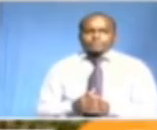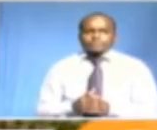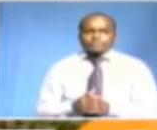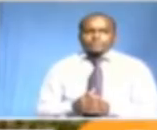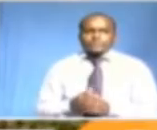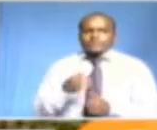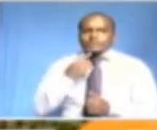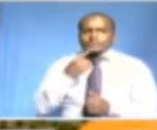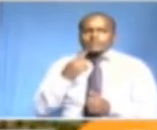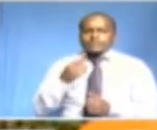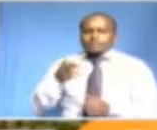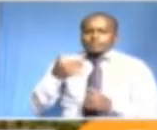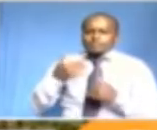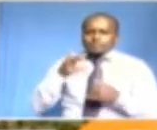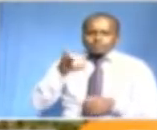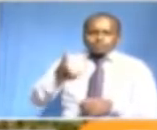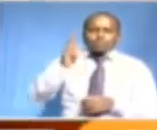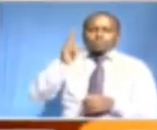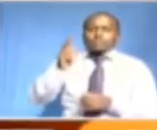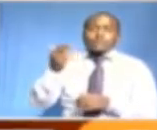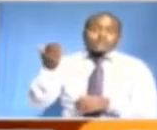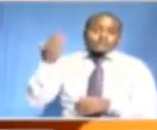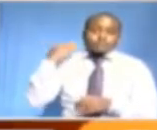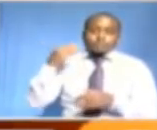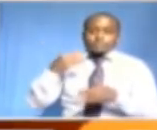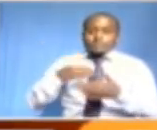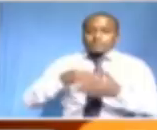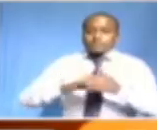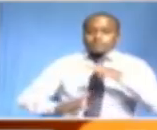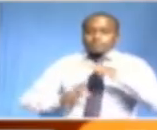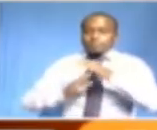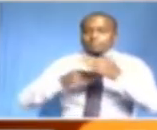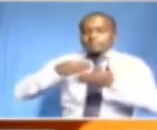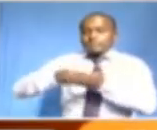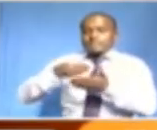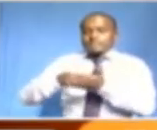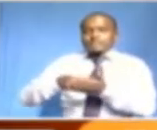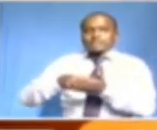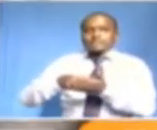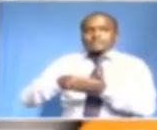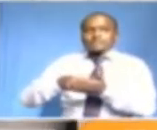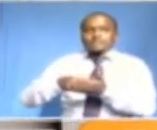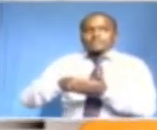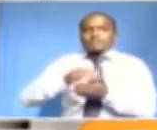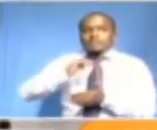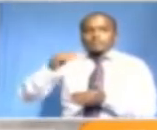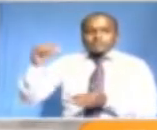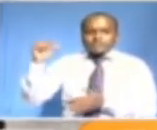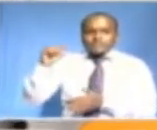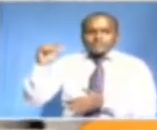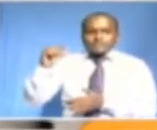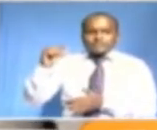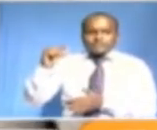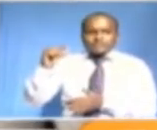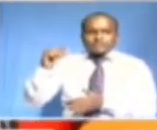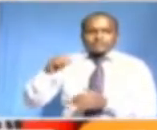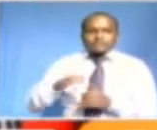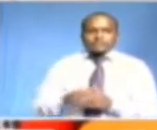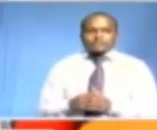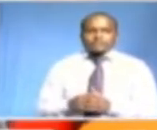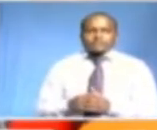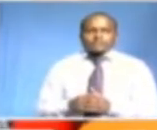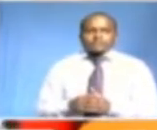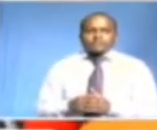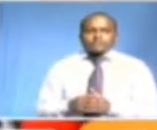Anadaiwa kumpiga risasi aliyekuwa afisa mkuu wa fedha katika kaunti ya Garissa Idris Mukhtar.